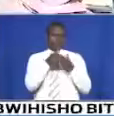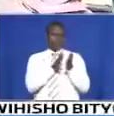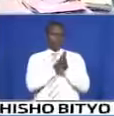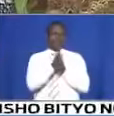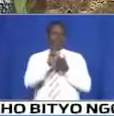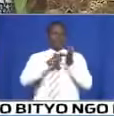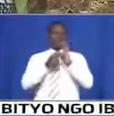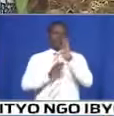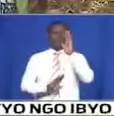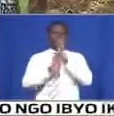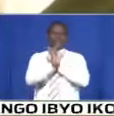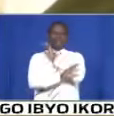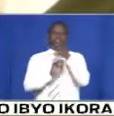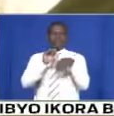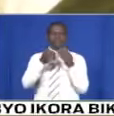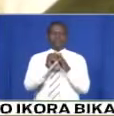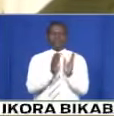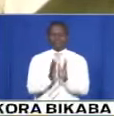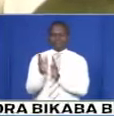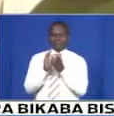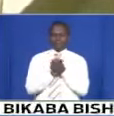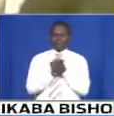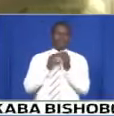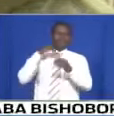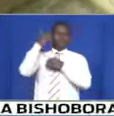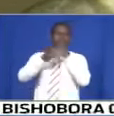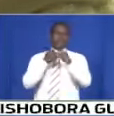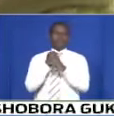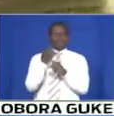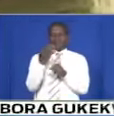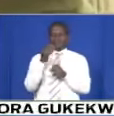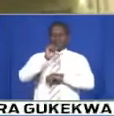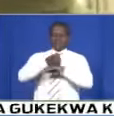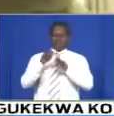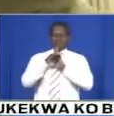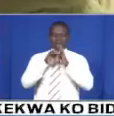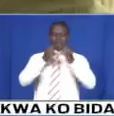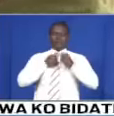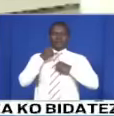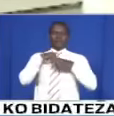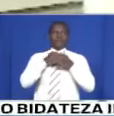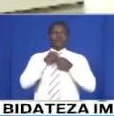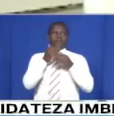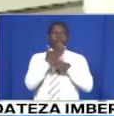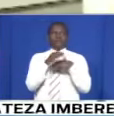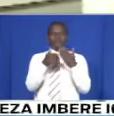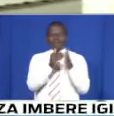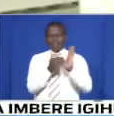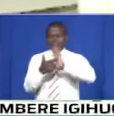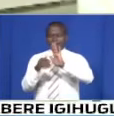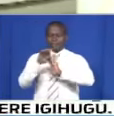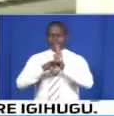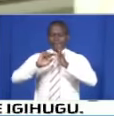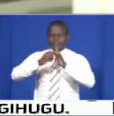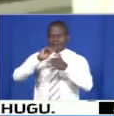mishinga y'iterambere igihugu giteganya nyuma y'imyaka itatu yashyizweho gahunda ya Made in Rwanda Minisiteri y'Ubucuruzi n'Inganda igaragaza ko aho iyi gahunda